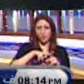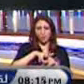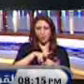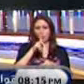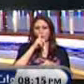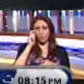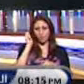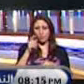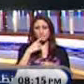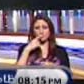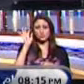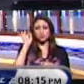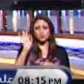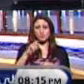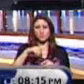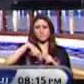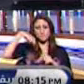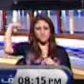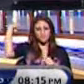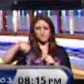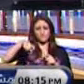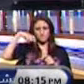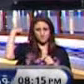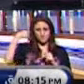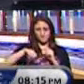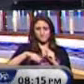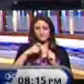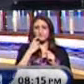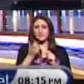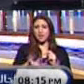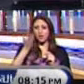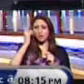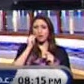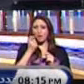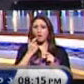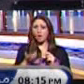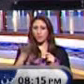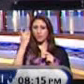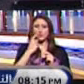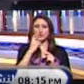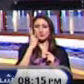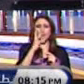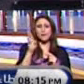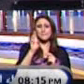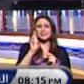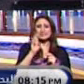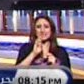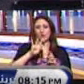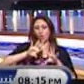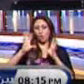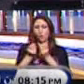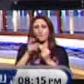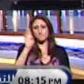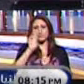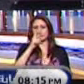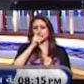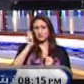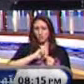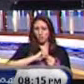وتهانت واتجلدت واتضربت، وناس كبيره في السن وشباب صغيره اتبهدلت يا استاذ عمرو، ومحدش سال فينا